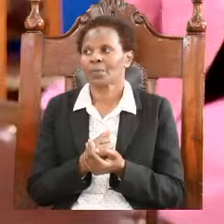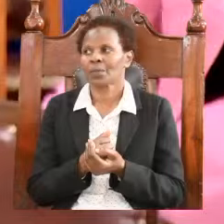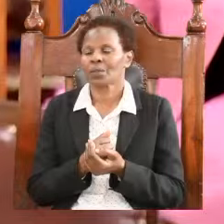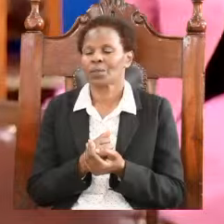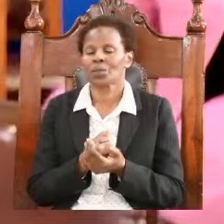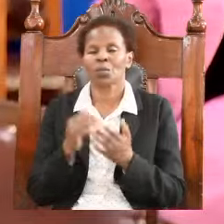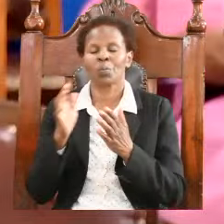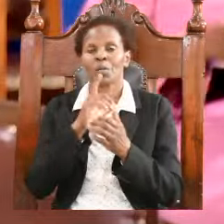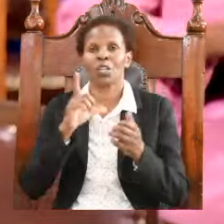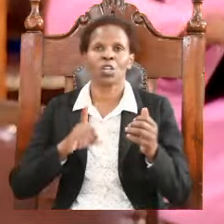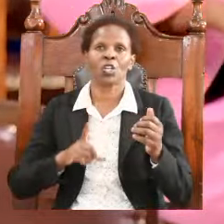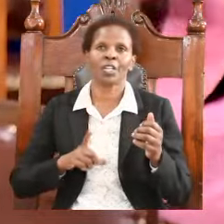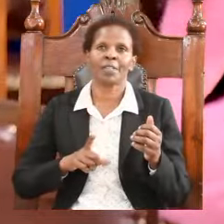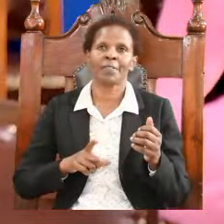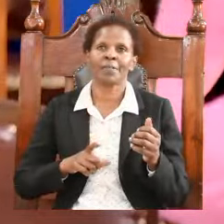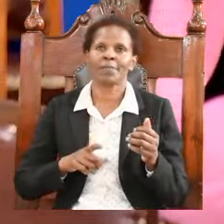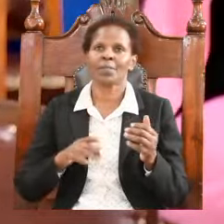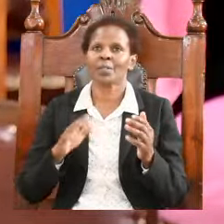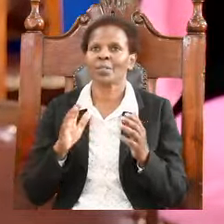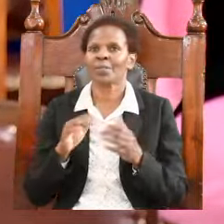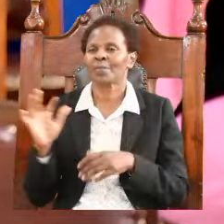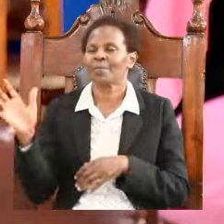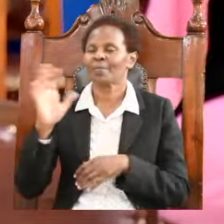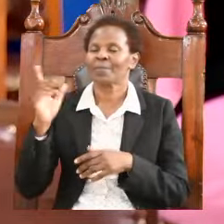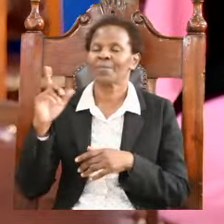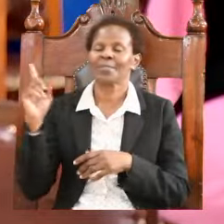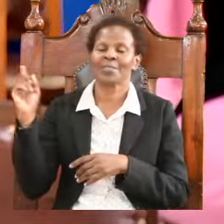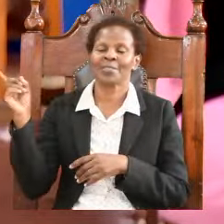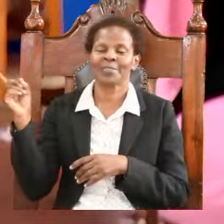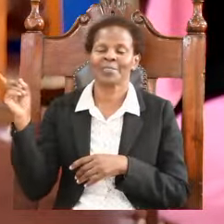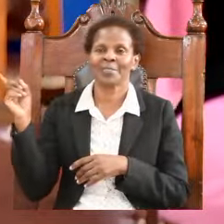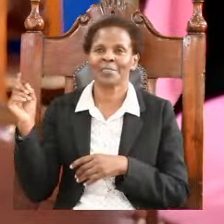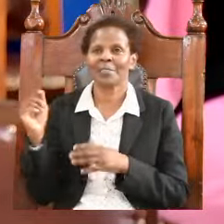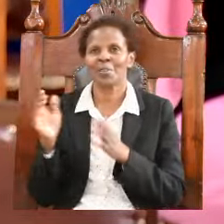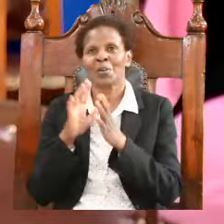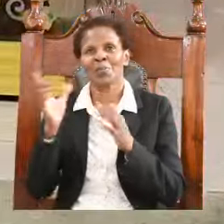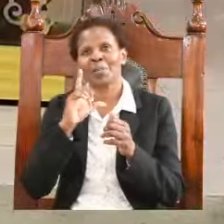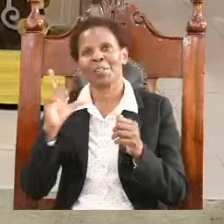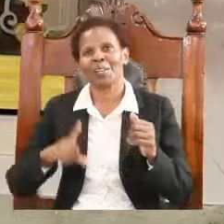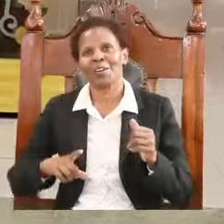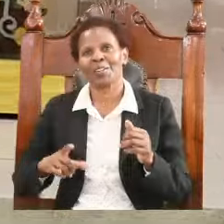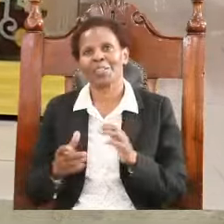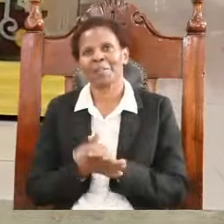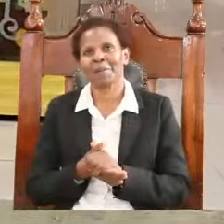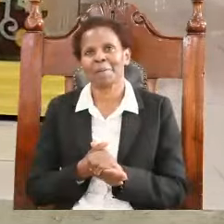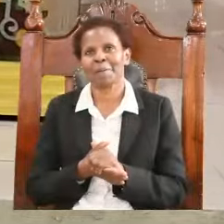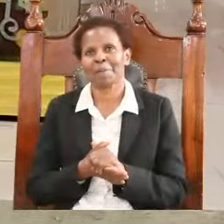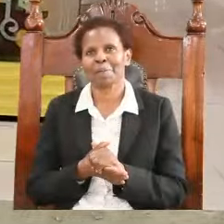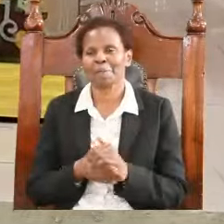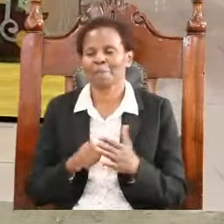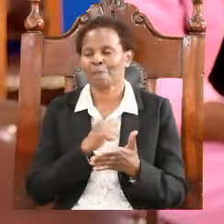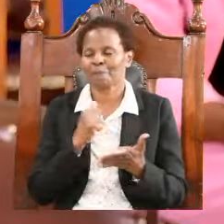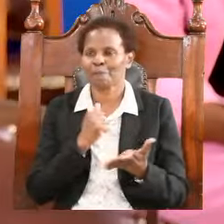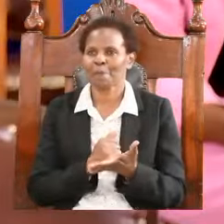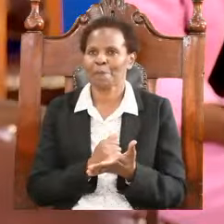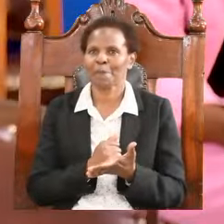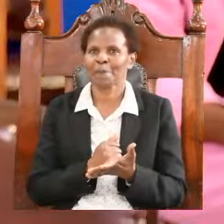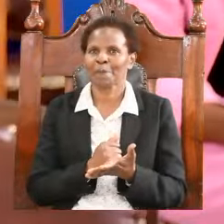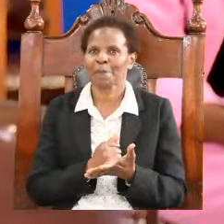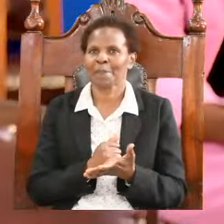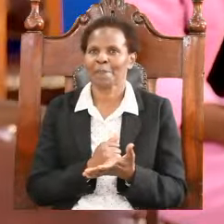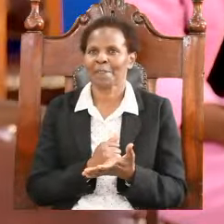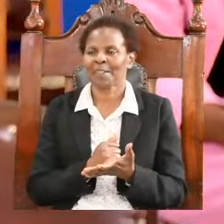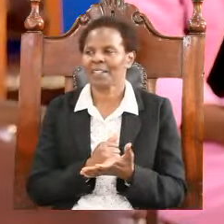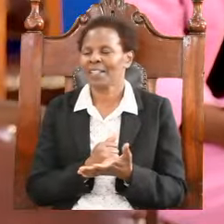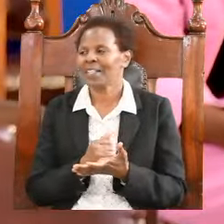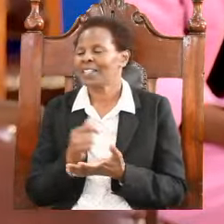Mwathani agocwo no mugeithie wegega gukira kuo mwathani agocwo amen dire